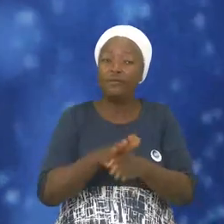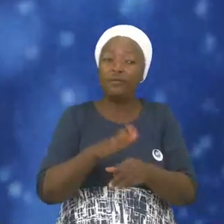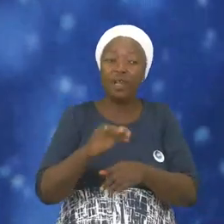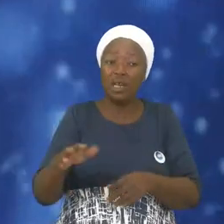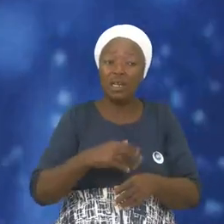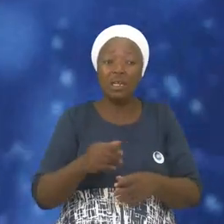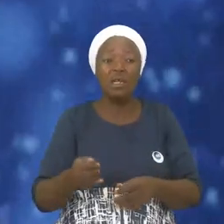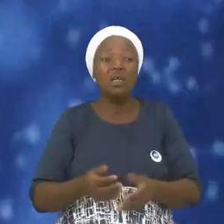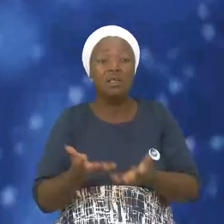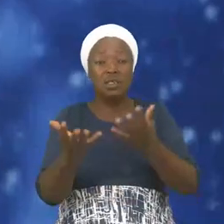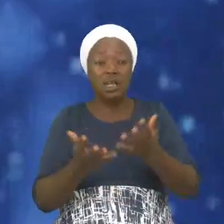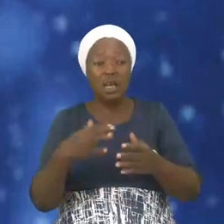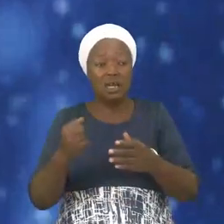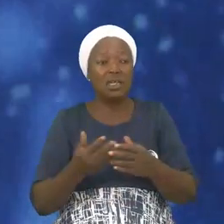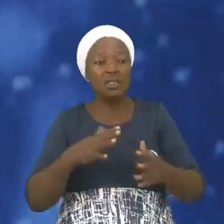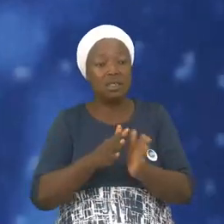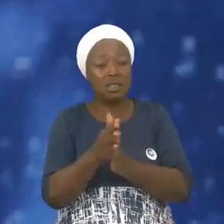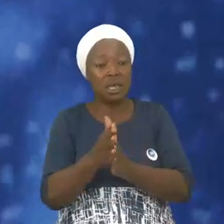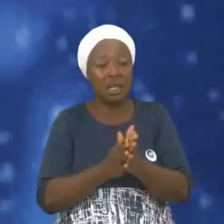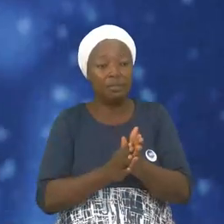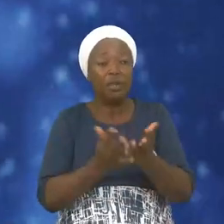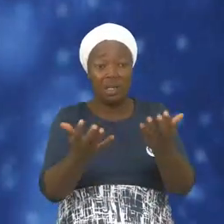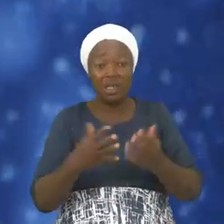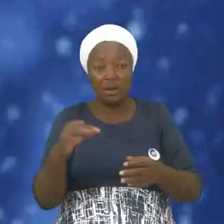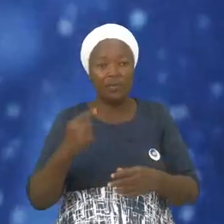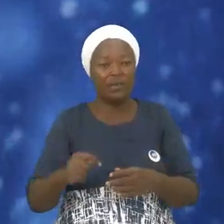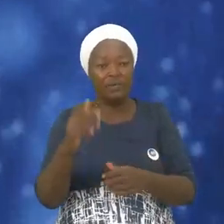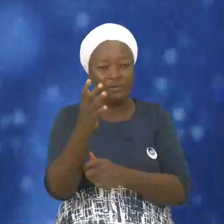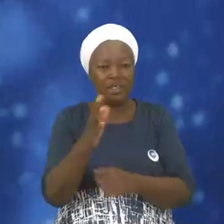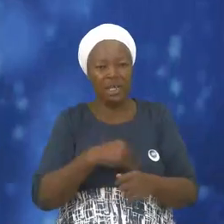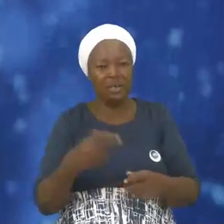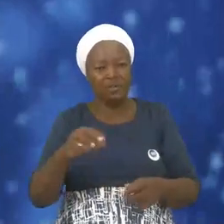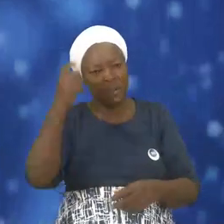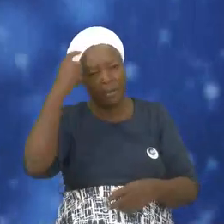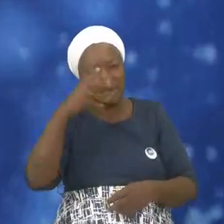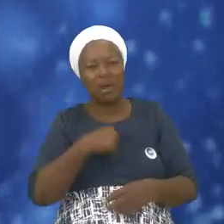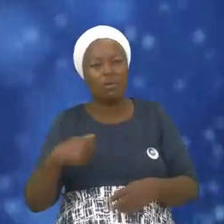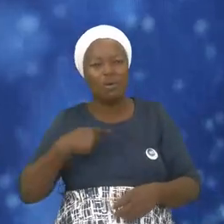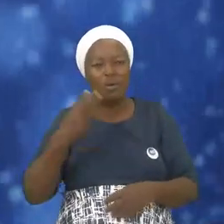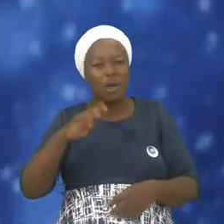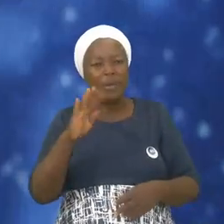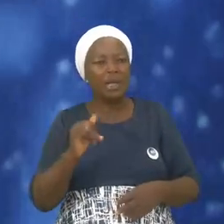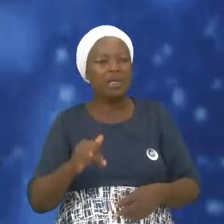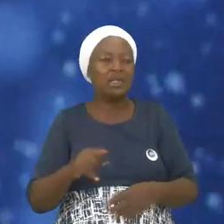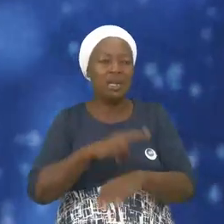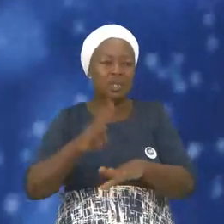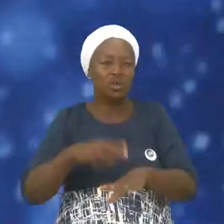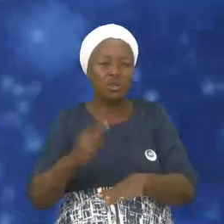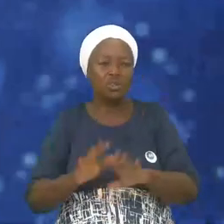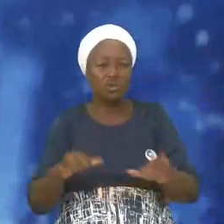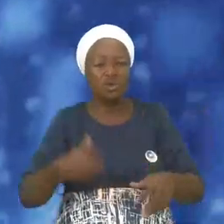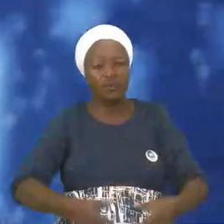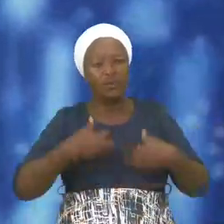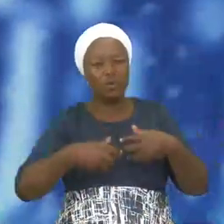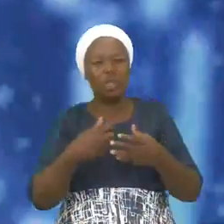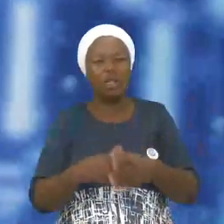les fils enfants de colère, en accomplissant les désirs de la chair, les convoitises de la chair, accomplissant les volontés de